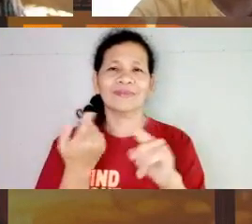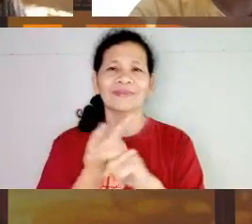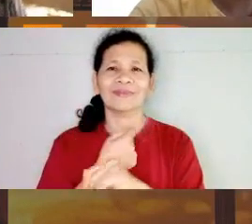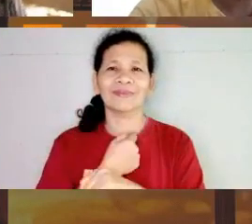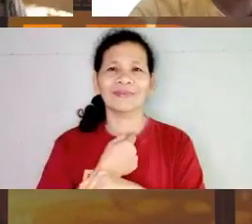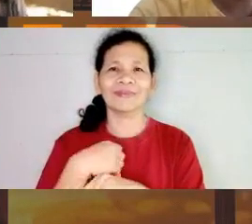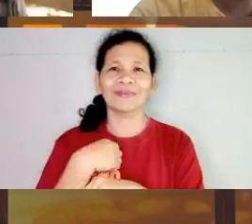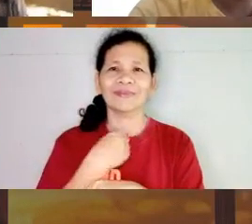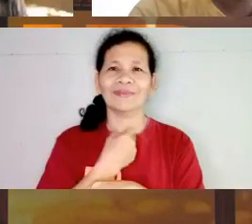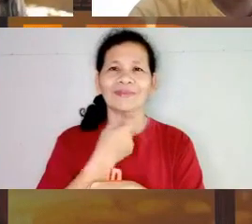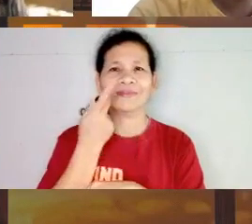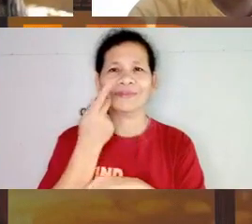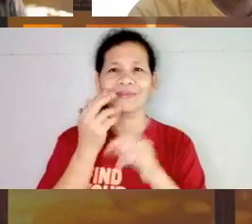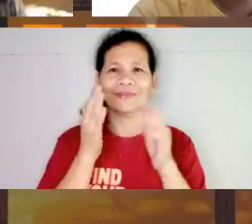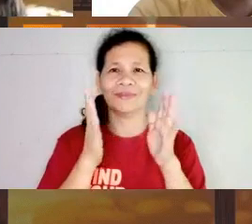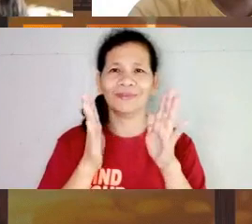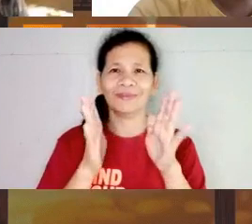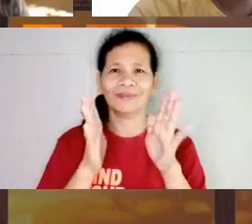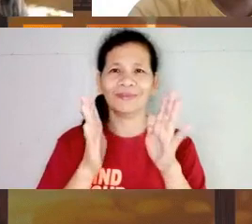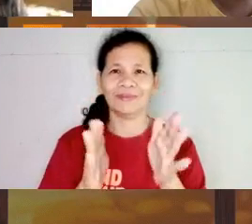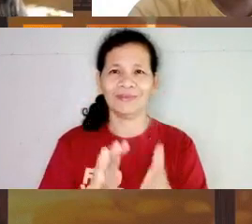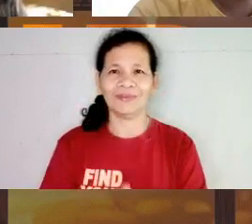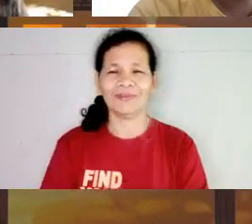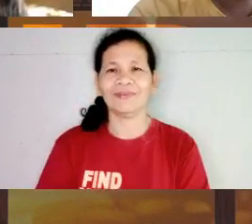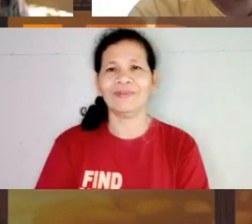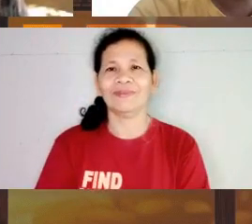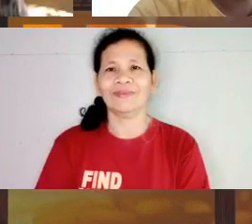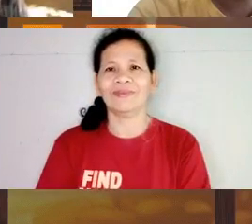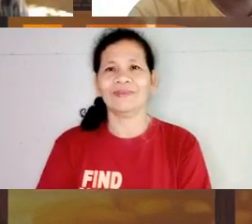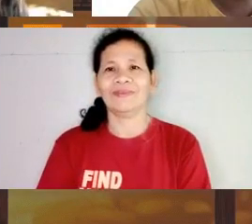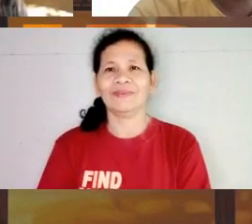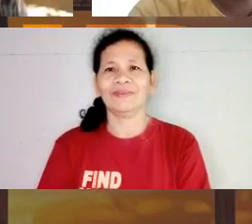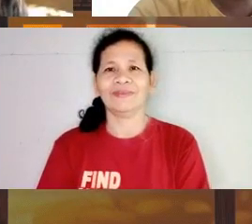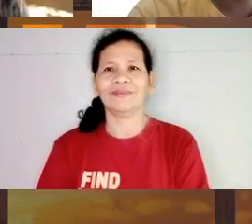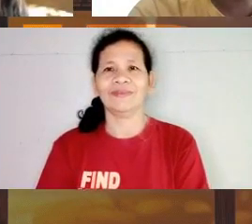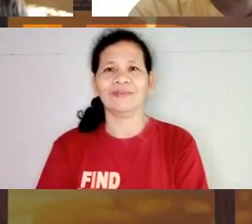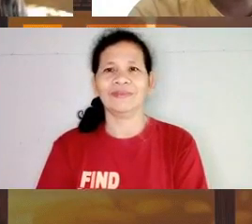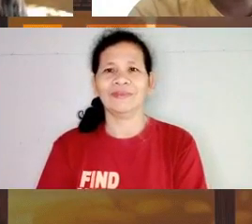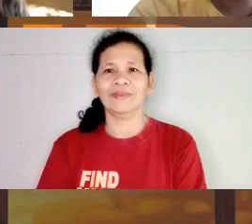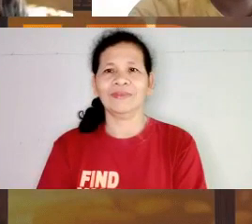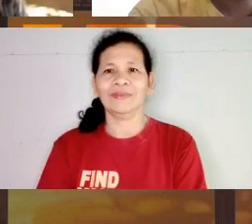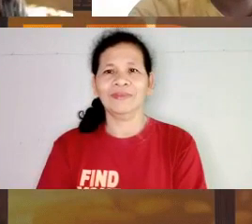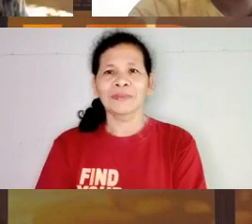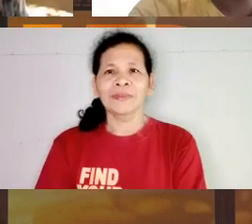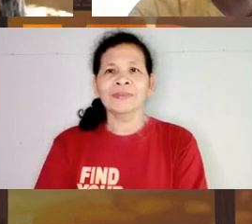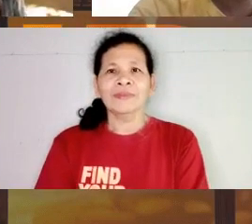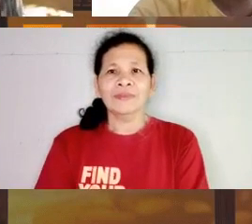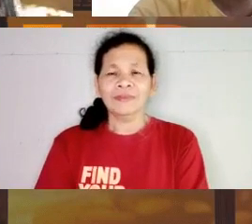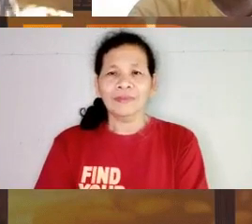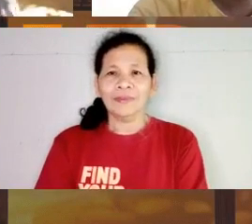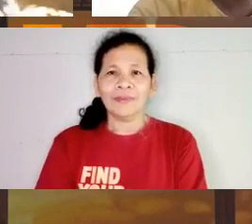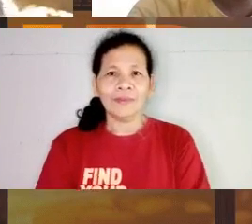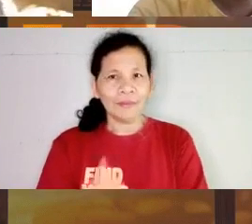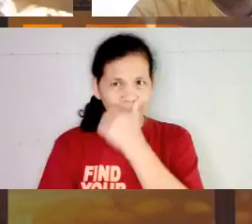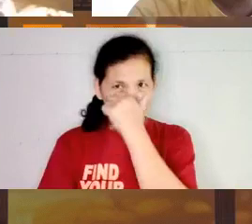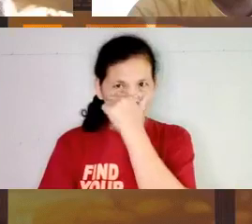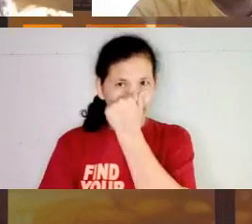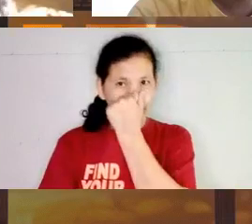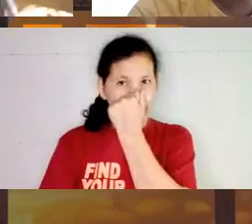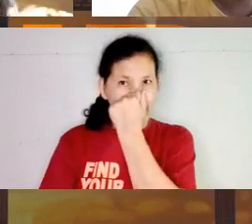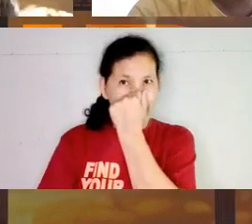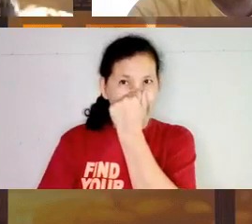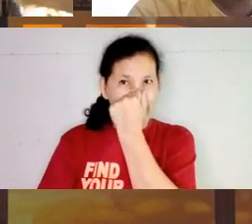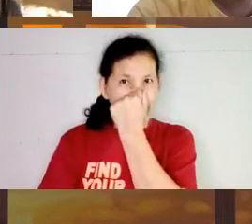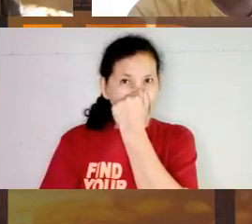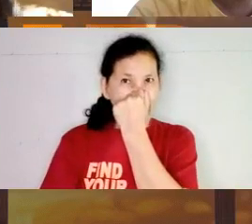section. Pastor Jovi. Okay, yan. Salamat po sa ating mga viewers na aktibo